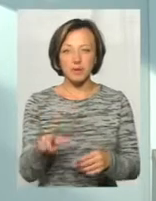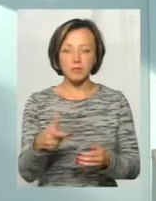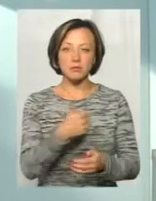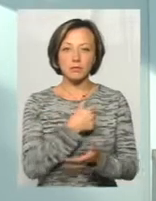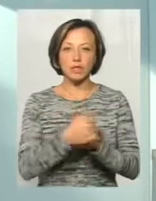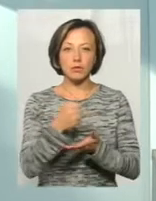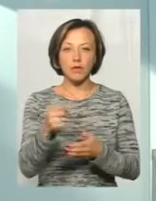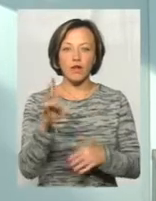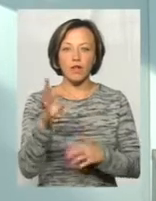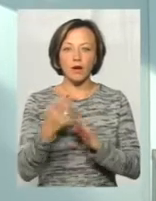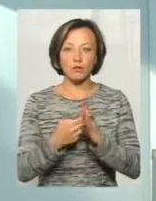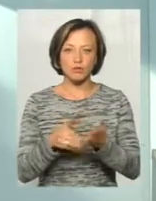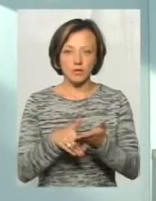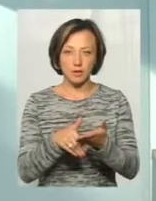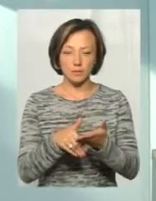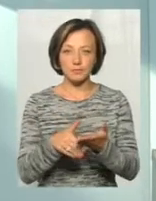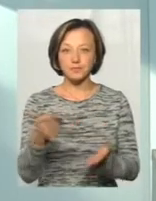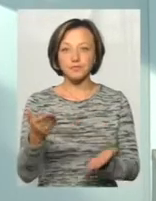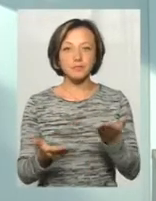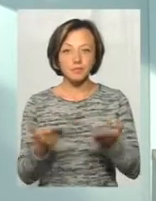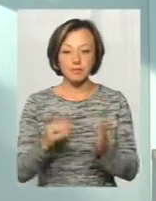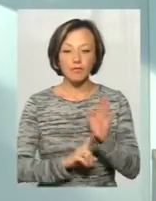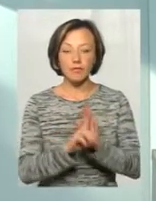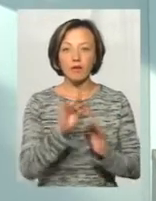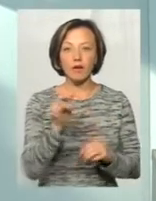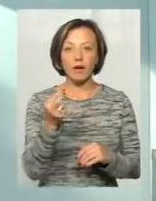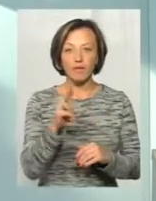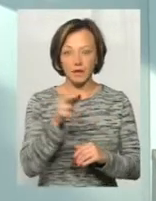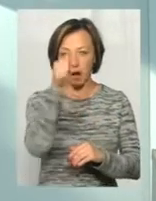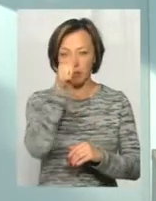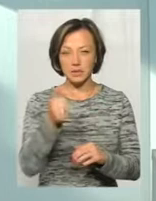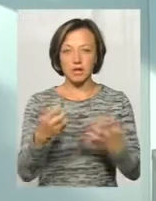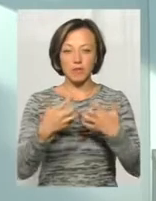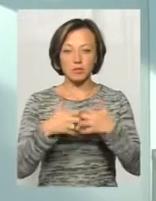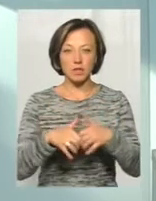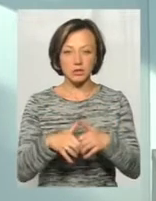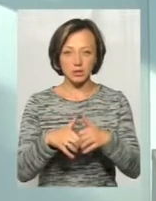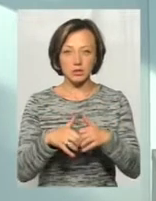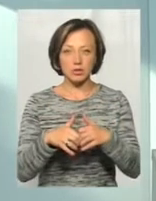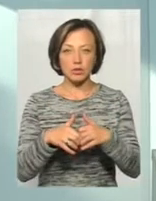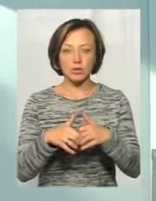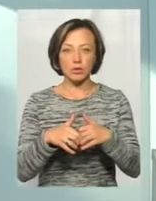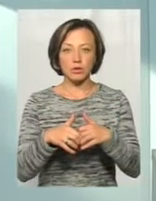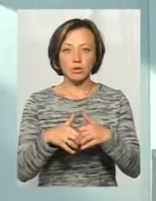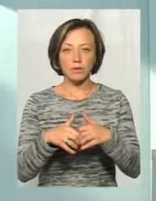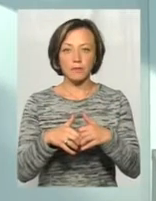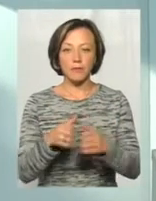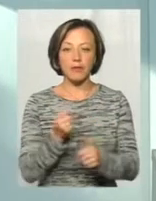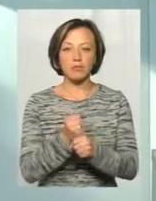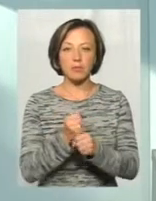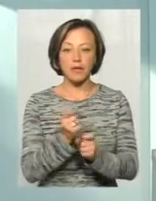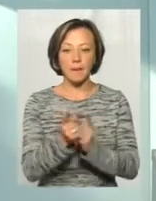на субсидію. Якщо ми з травня місяця автоматично, з травня 2017 року, автоматично